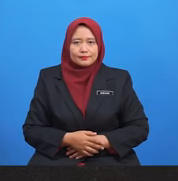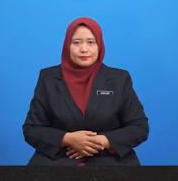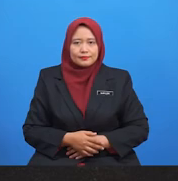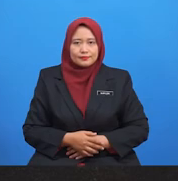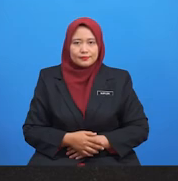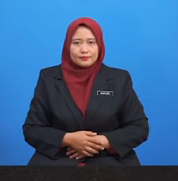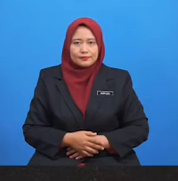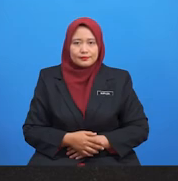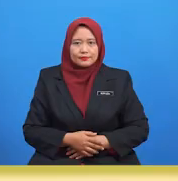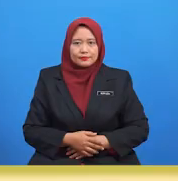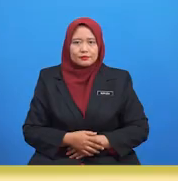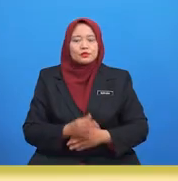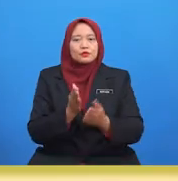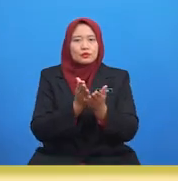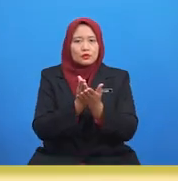per 45 pi.